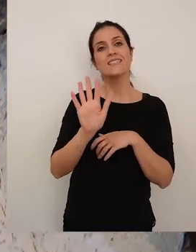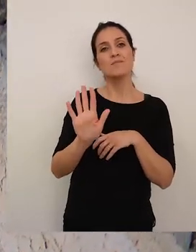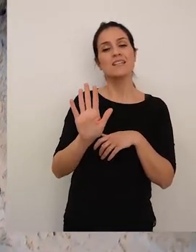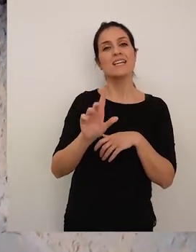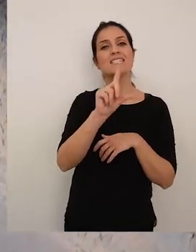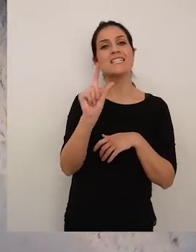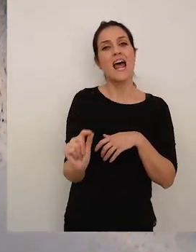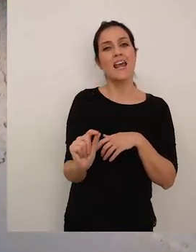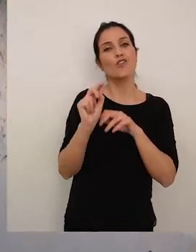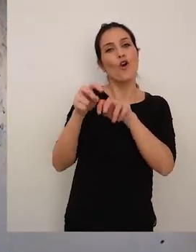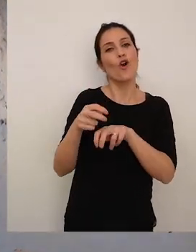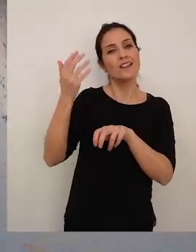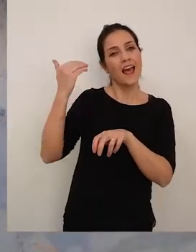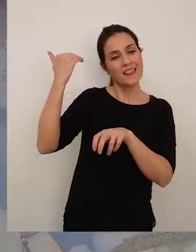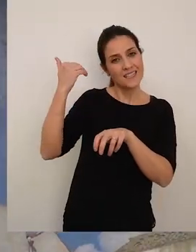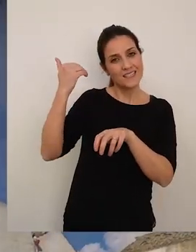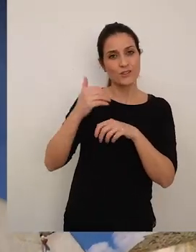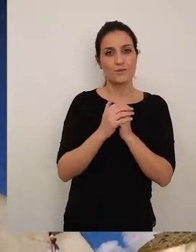del Salento contadino e popolare.